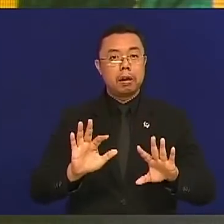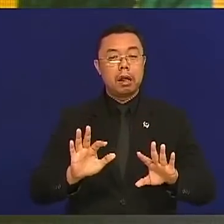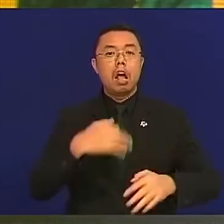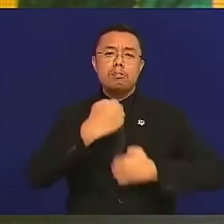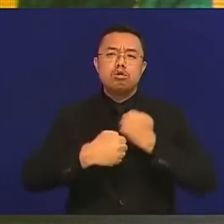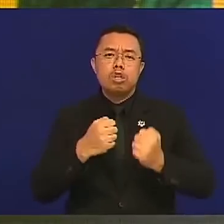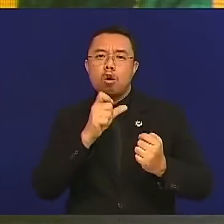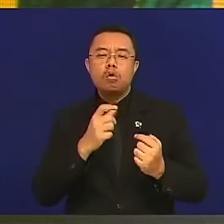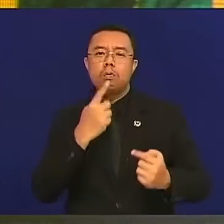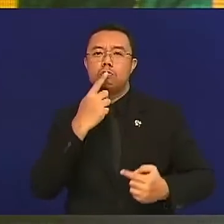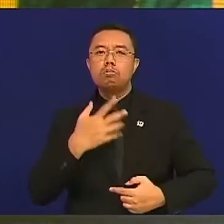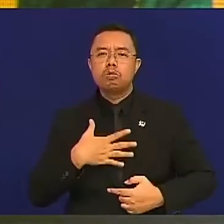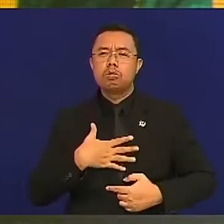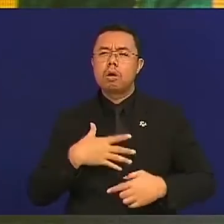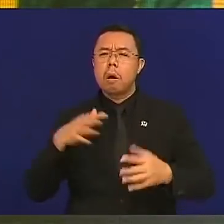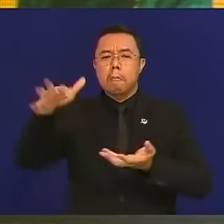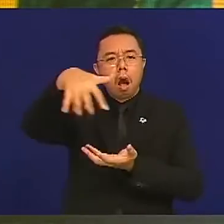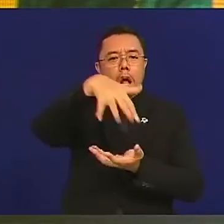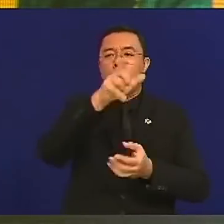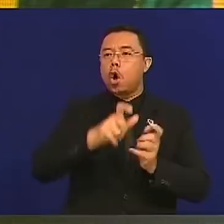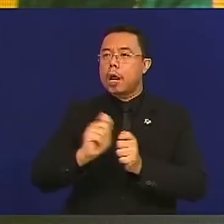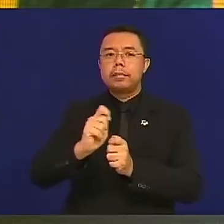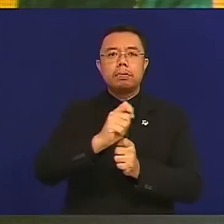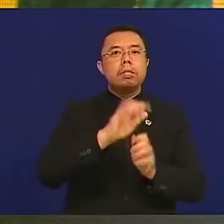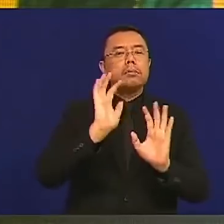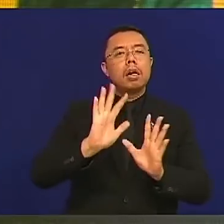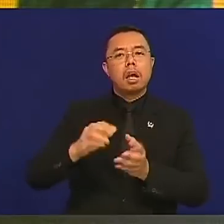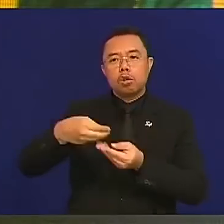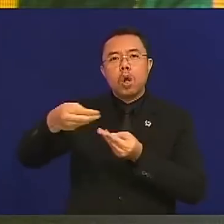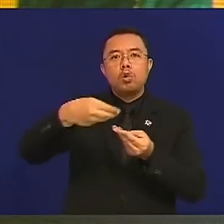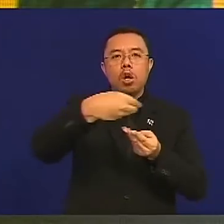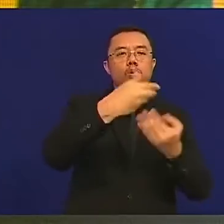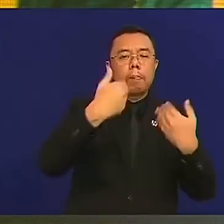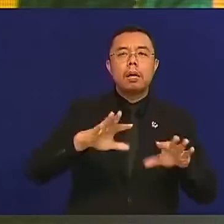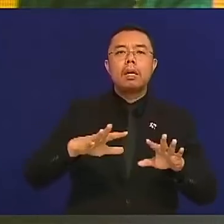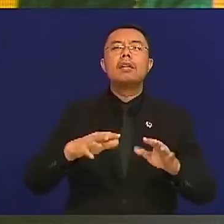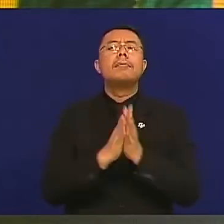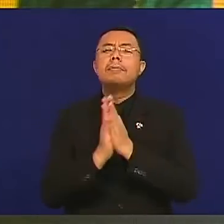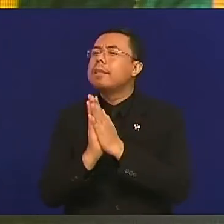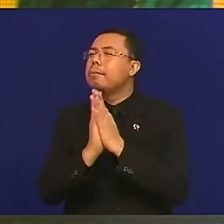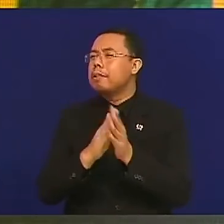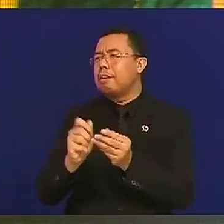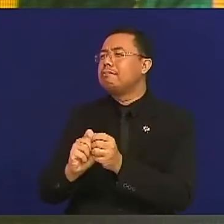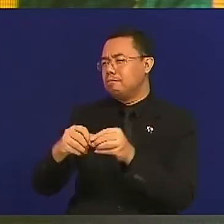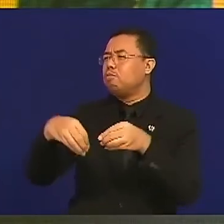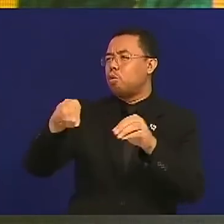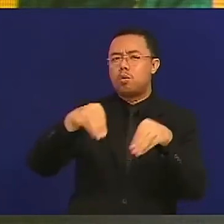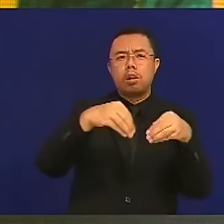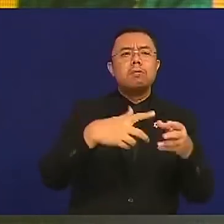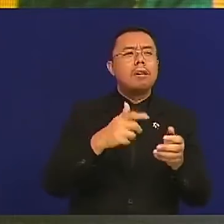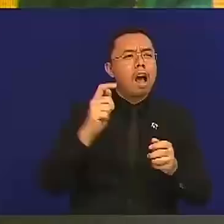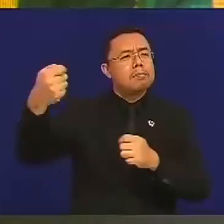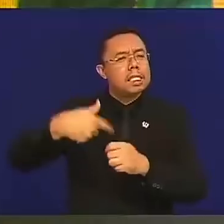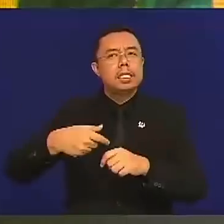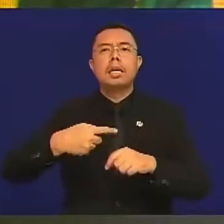Dia berusaha untuk punya sebanyak mungkin orang belanja barangnya. Dia sampai minta-minta gitu loh saudara.